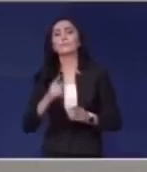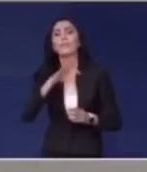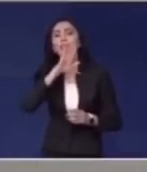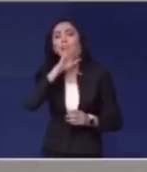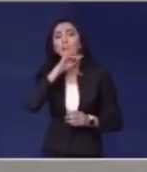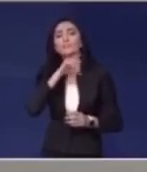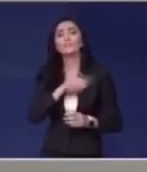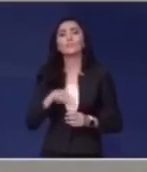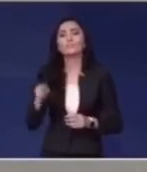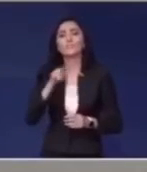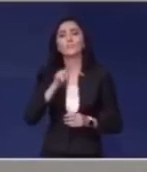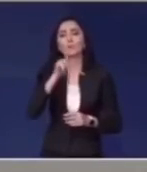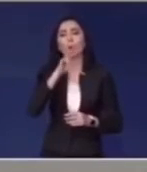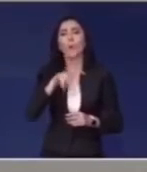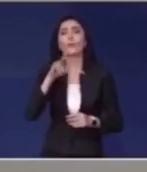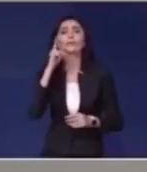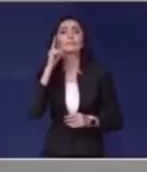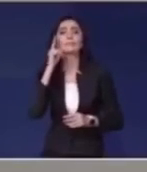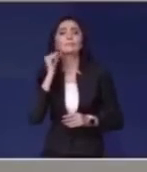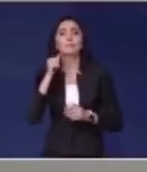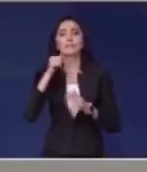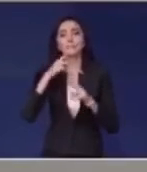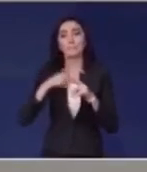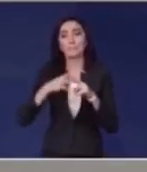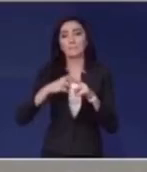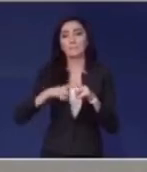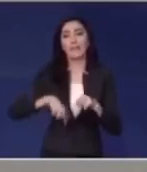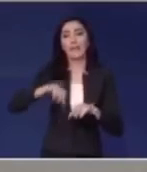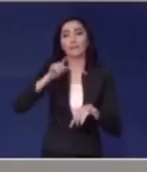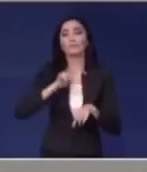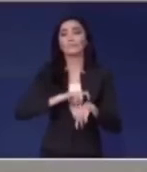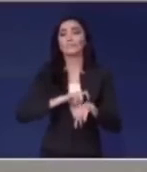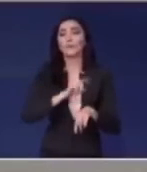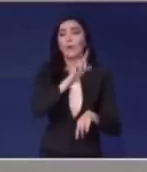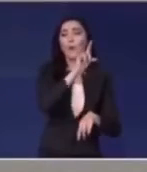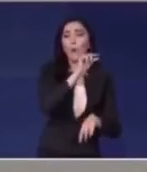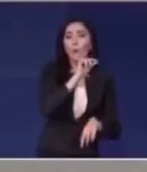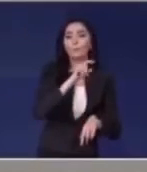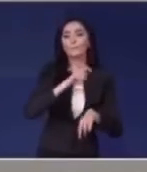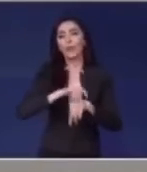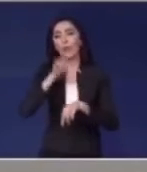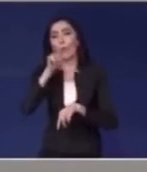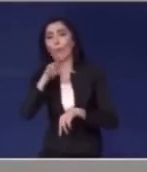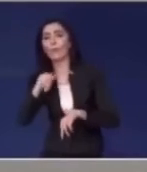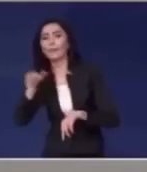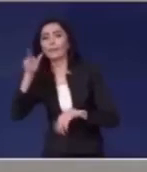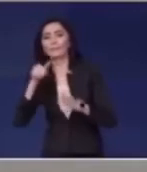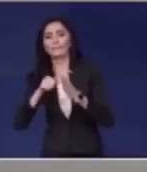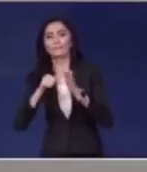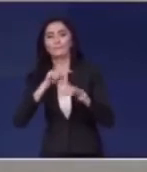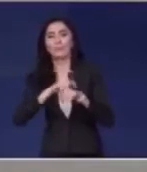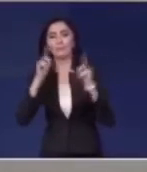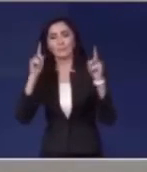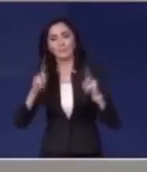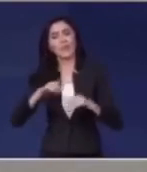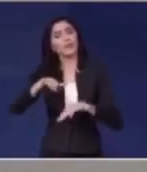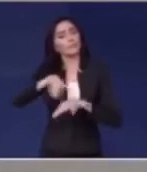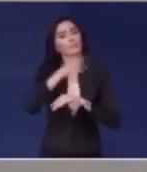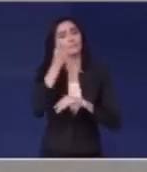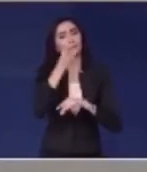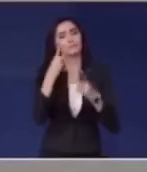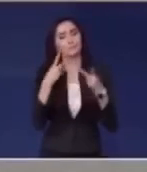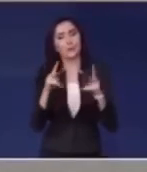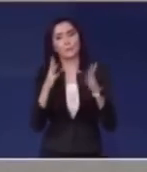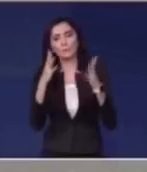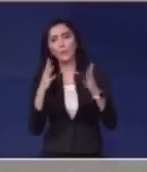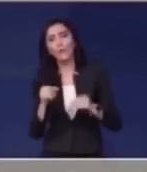yaşlılarımız 17 Mayıs Pazar günü 11 ile 17 saatleri arasında bu çıkabilecekler